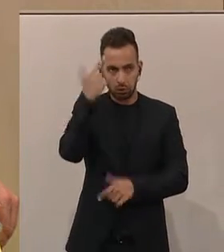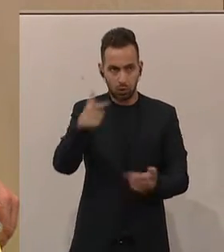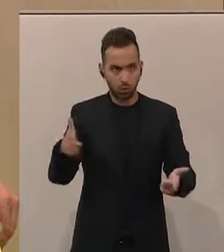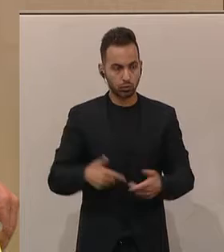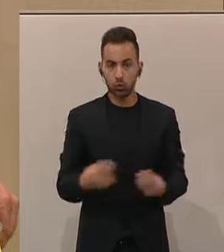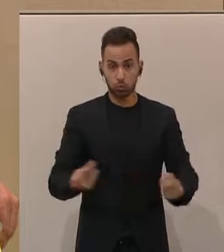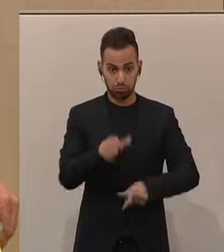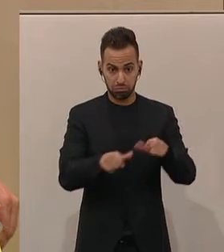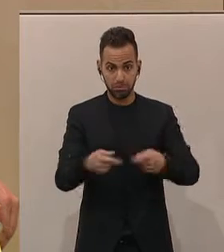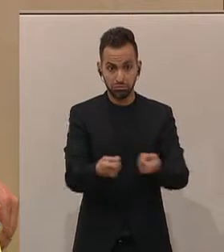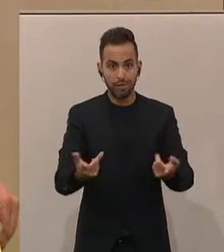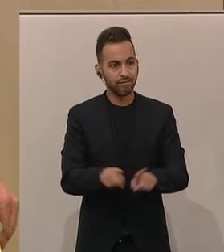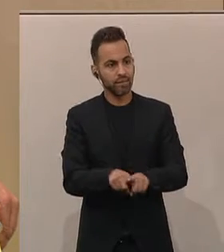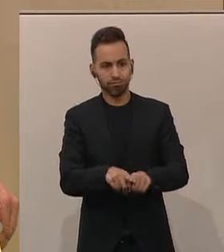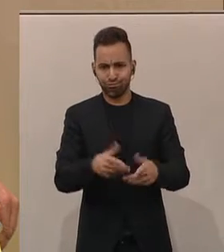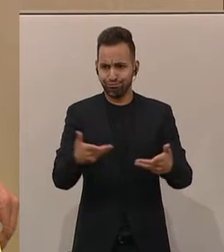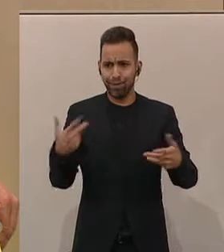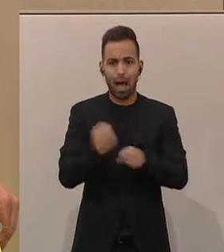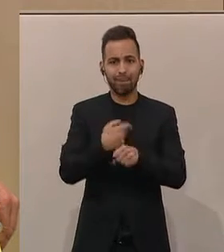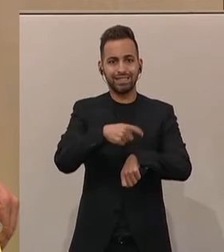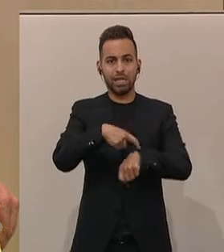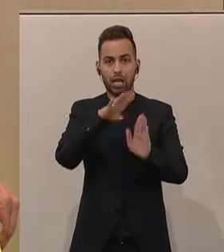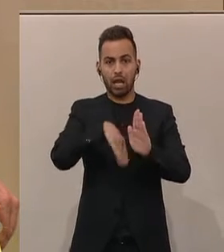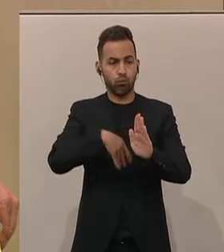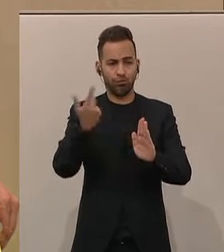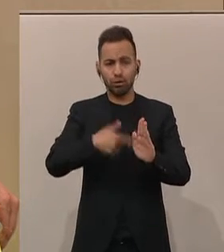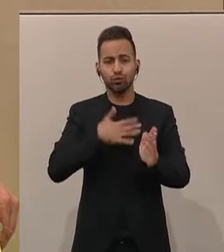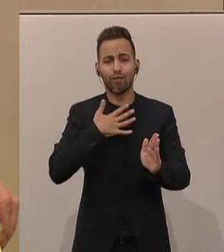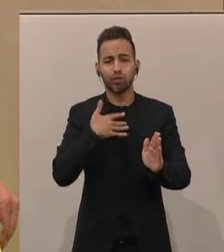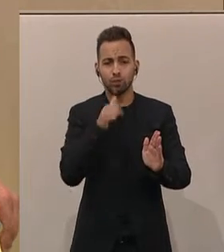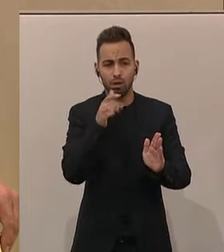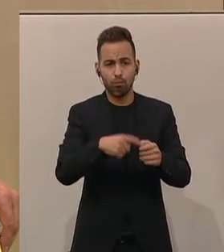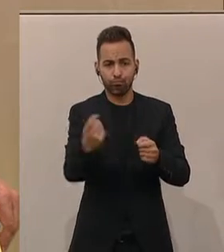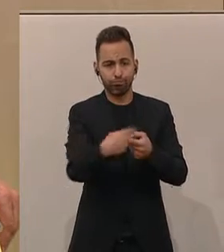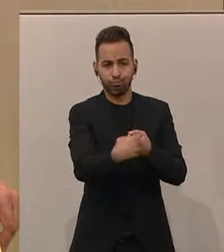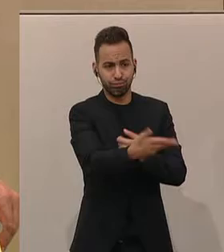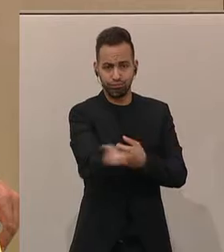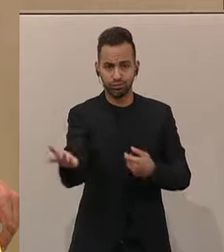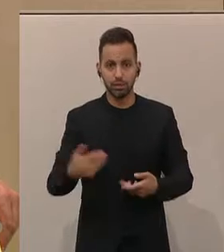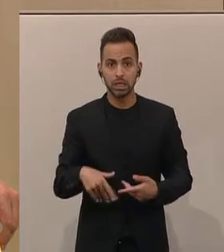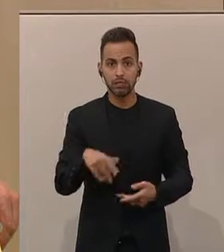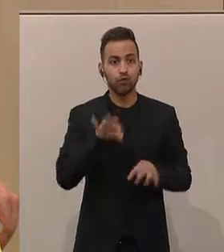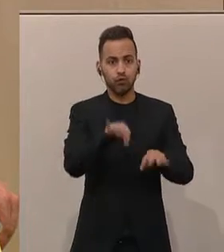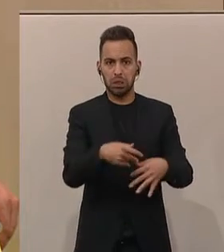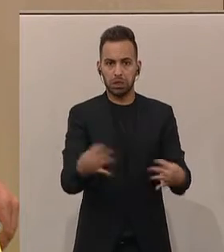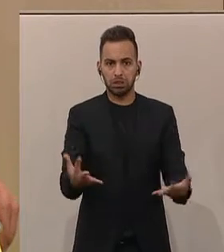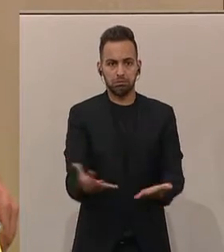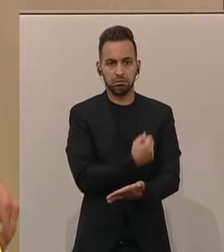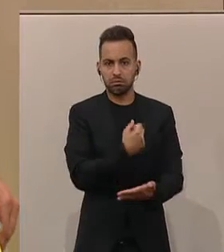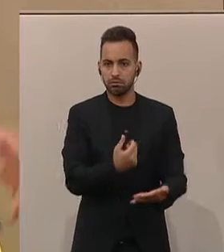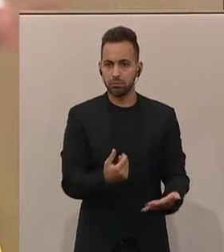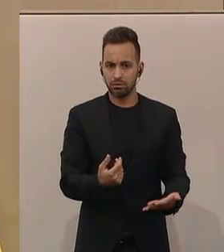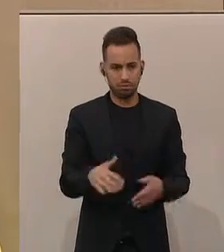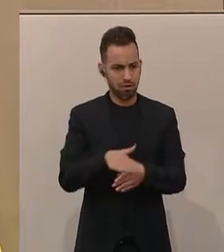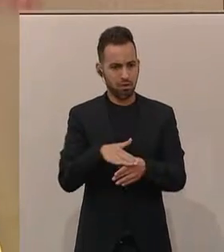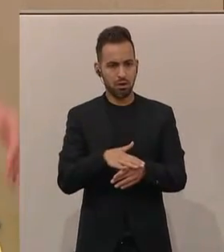Der fällt oder die fällt aus allen Arbeitszeitregelungen hinaus. Und da ist nichts mehr da. Und das ist,